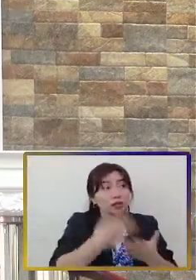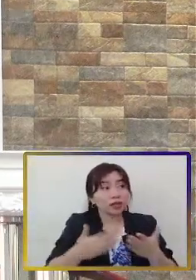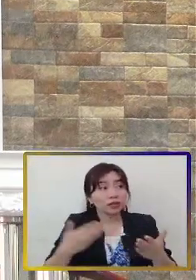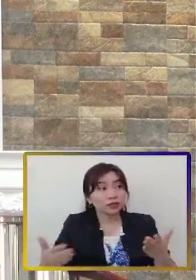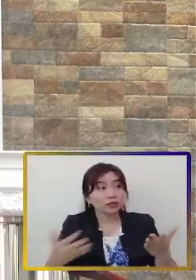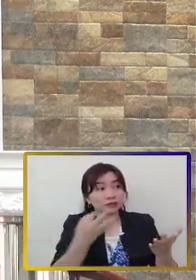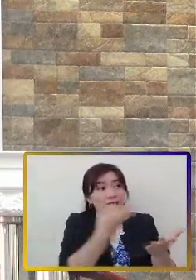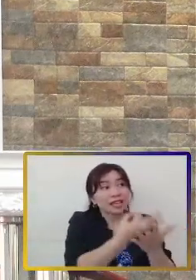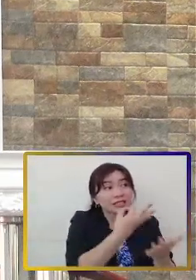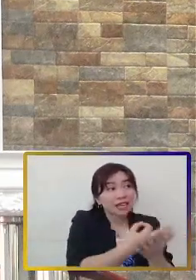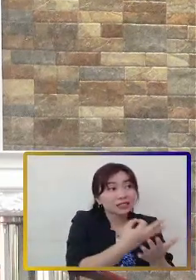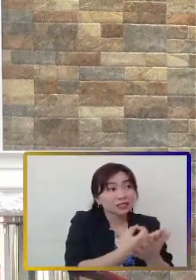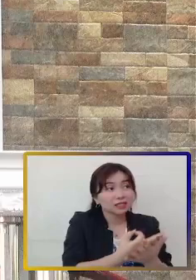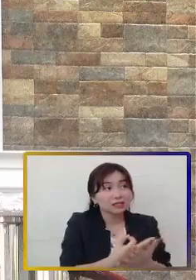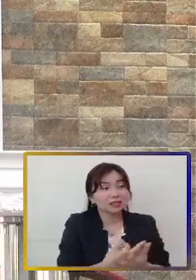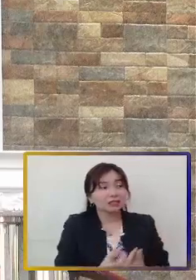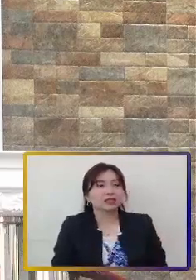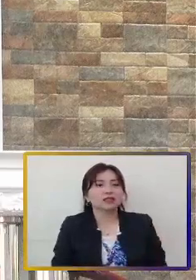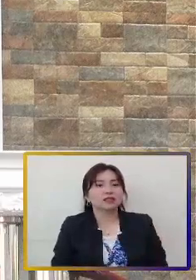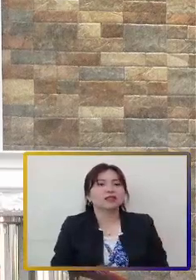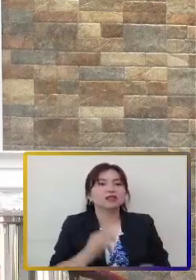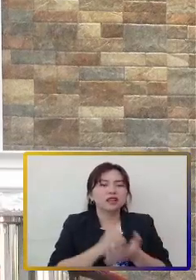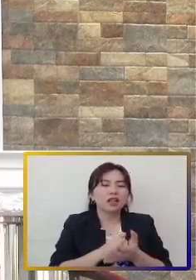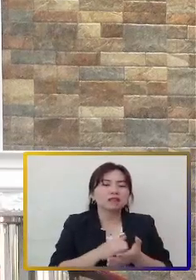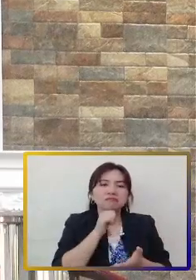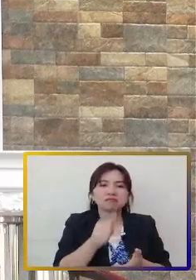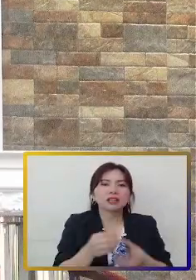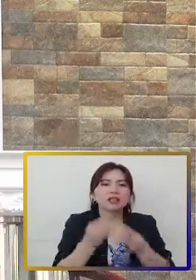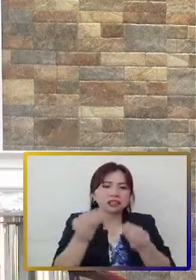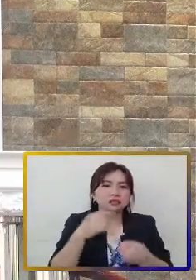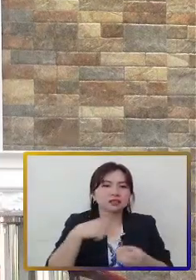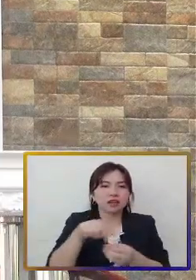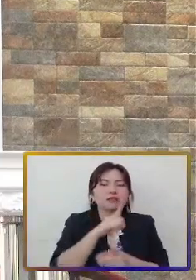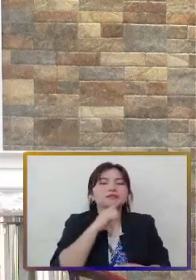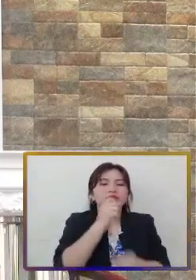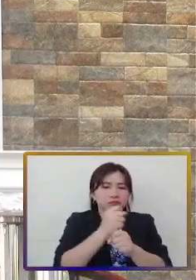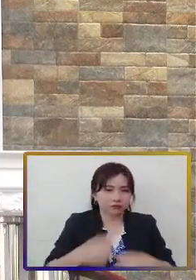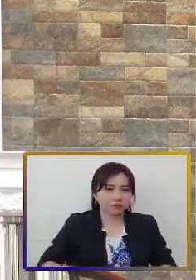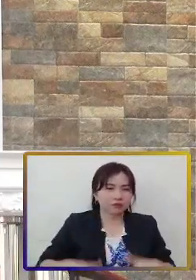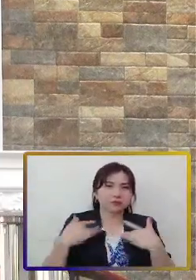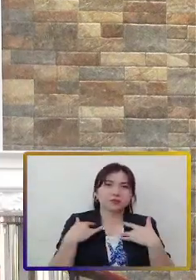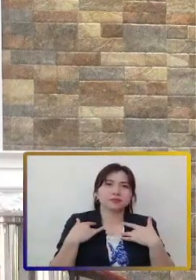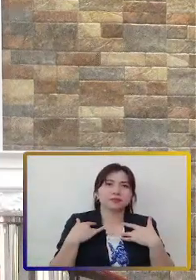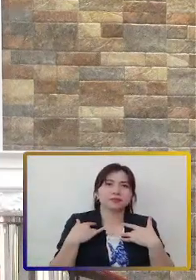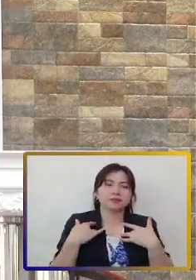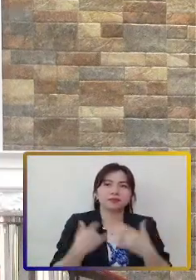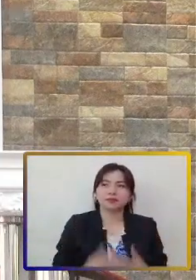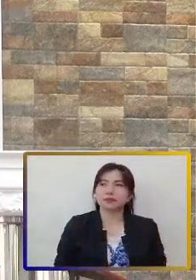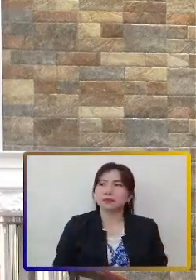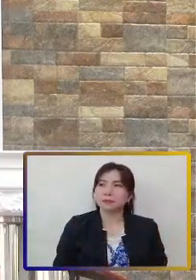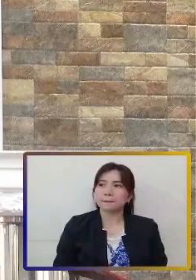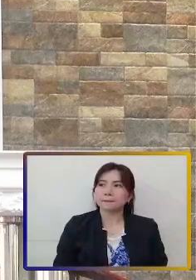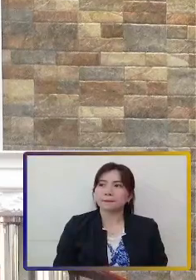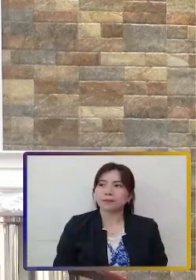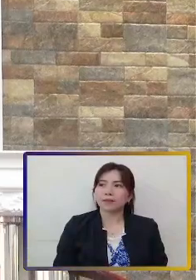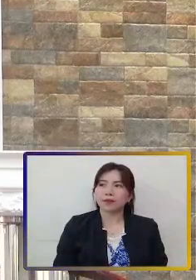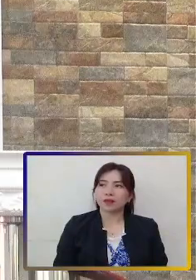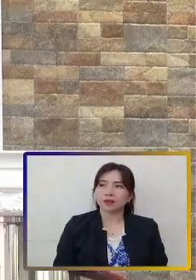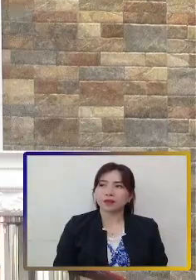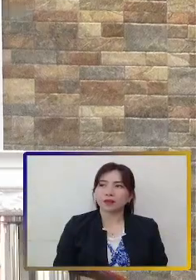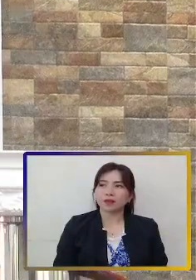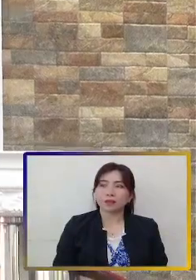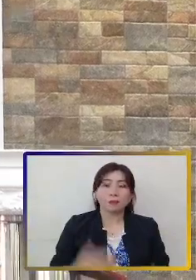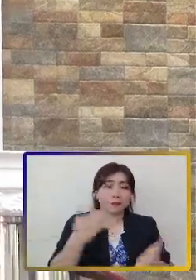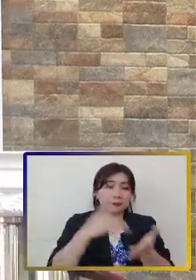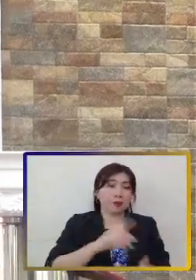atin ng tiyak na maaasahan you see tandaan po natin we our expectation yung